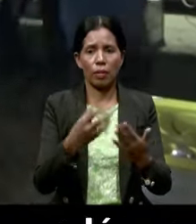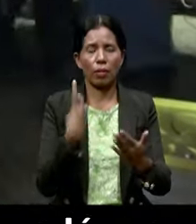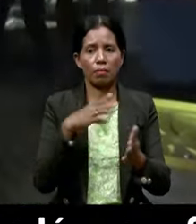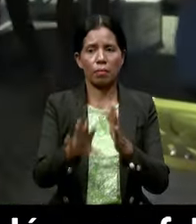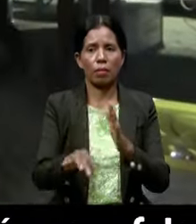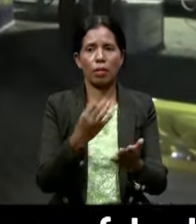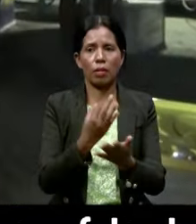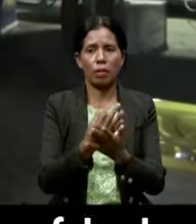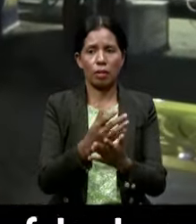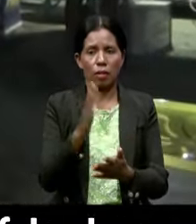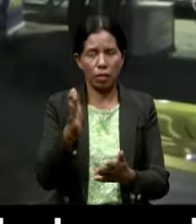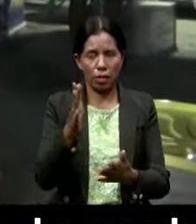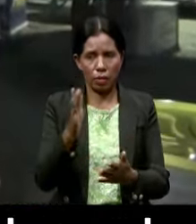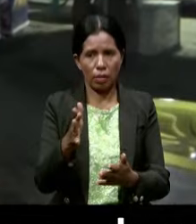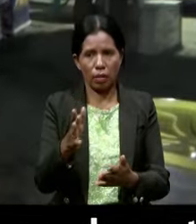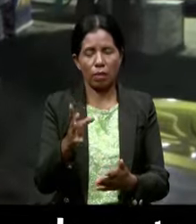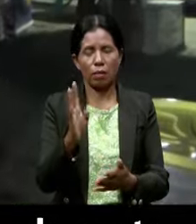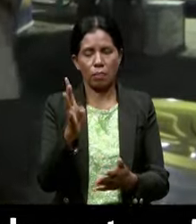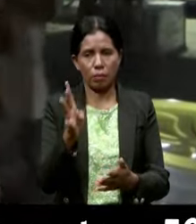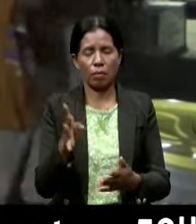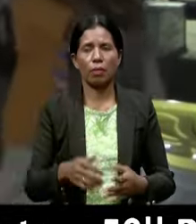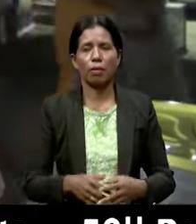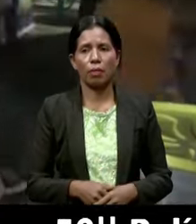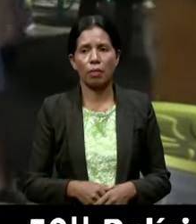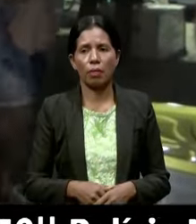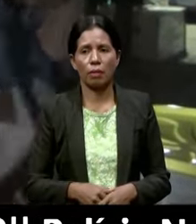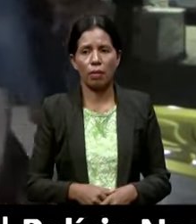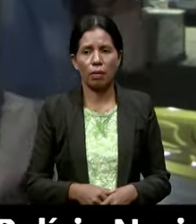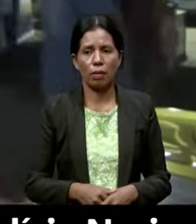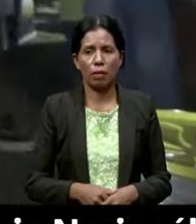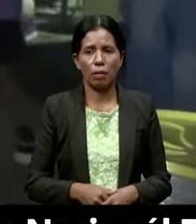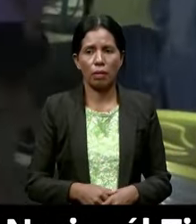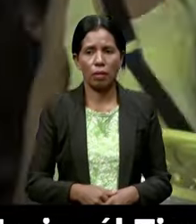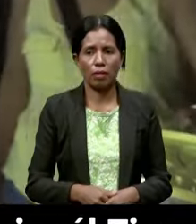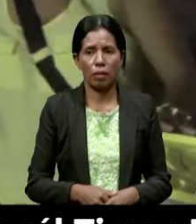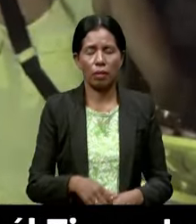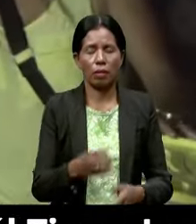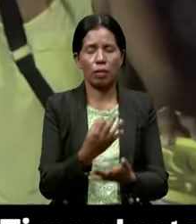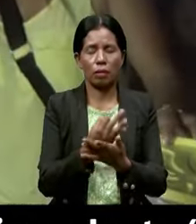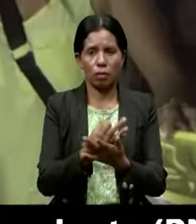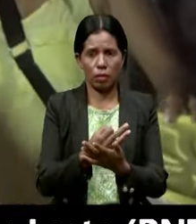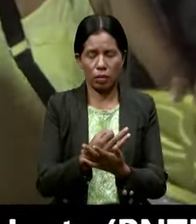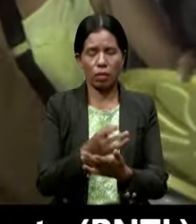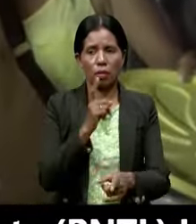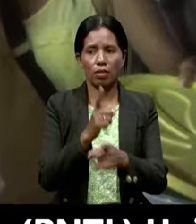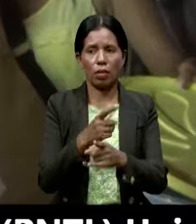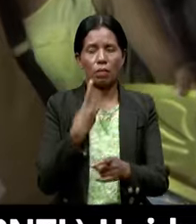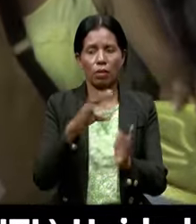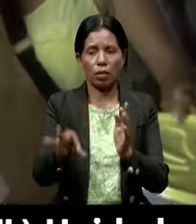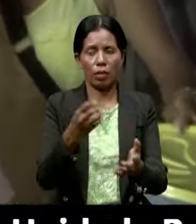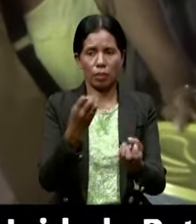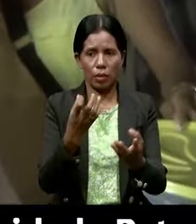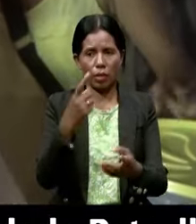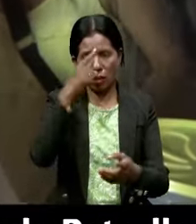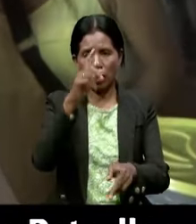tentu 50-40 baletan yang ini lukru puru. Kami dalam rumah ya tambah arak liu,